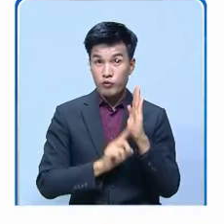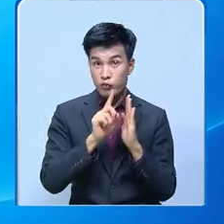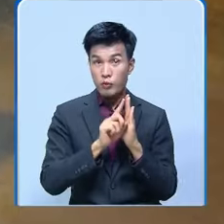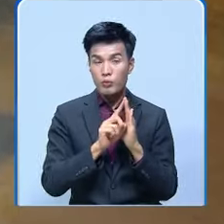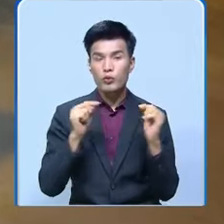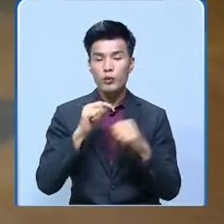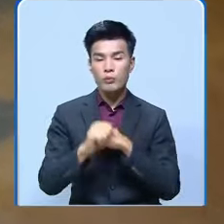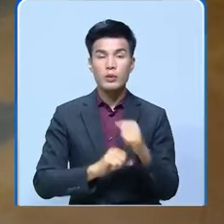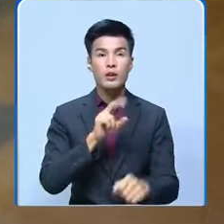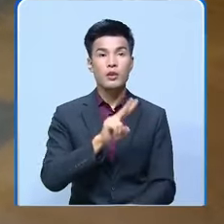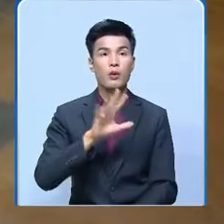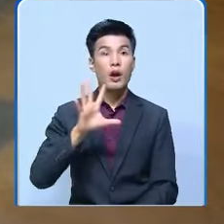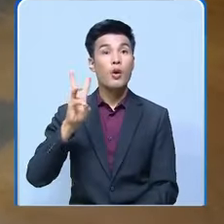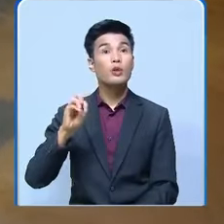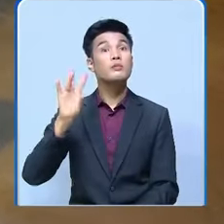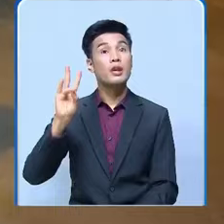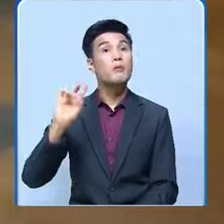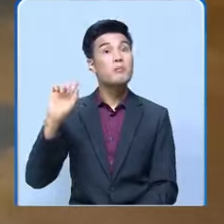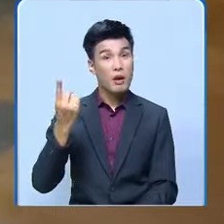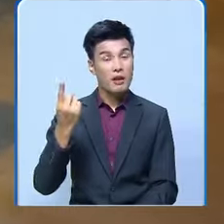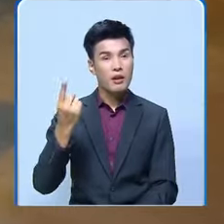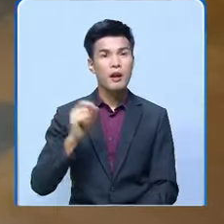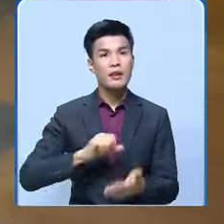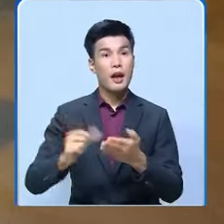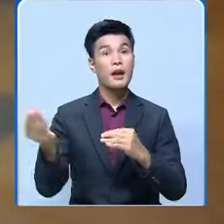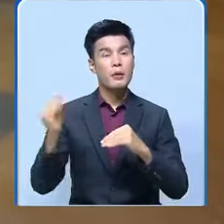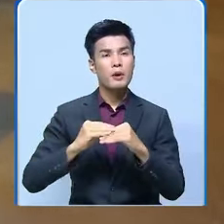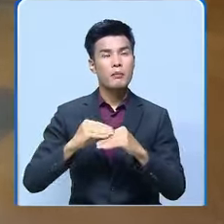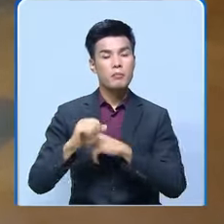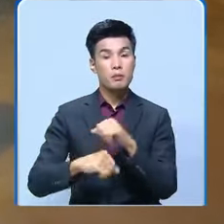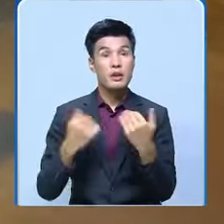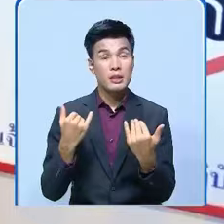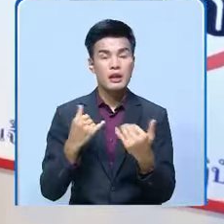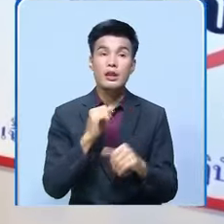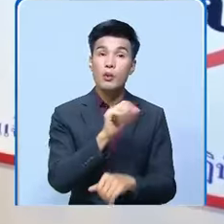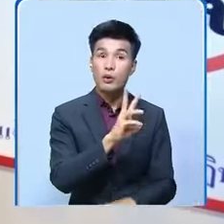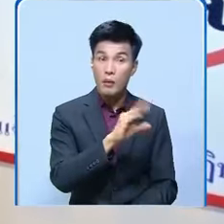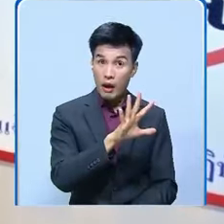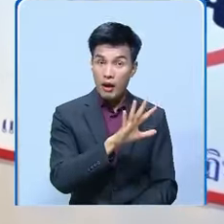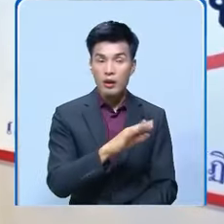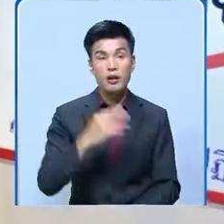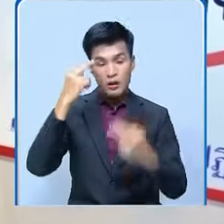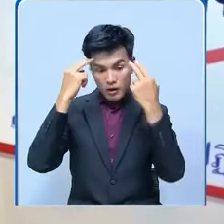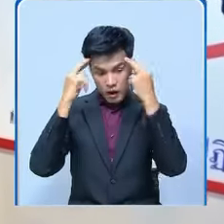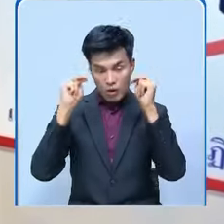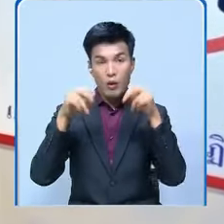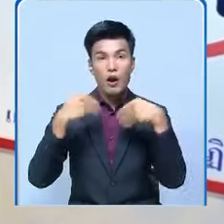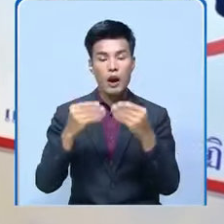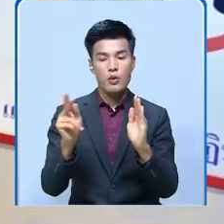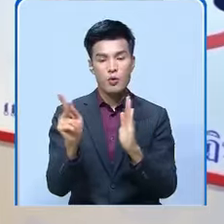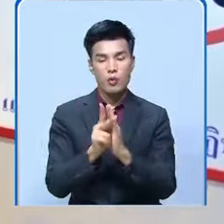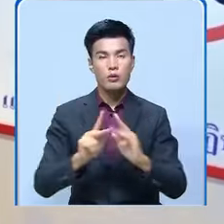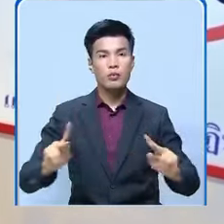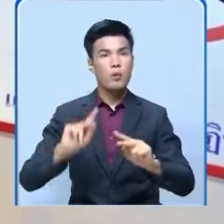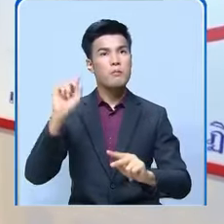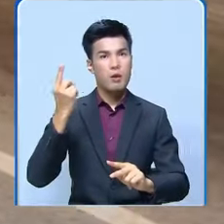2567ในพระราชบัญญัติจราจรทางบกแก้ไขเพิ่มเติมปี 2565ครับนายกรัฐมนตรีเนี่ยให้ออกกฎกระทรวงเอา